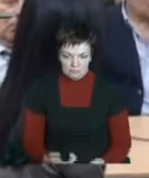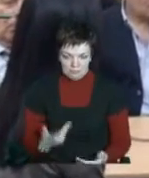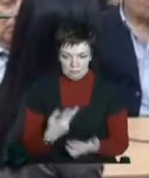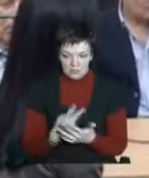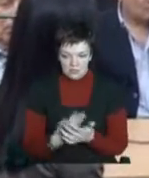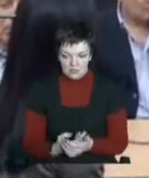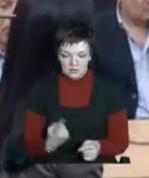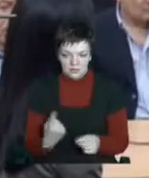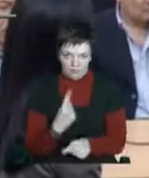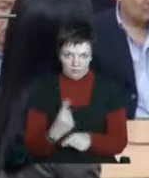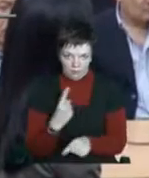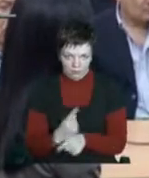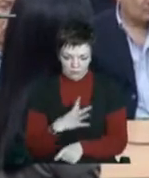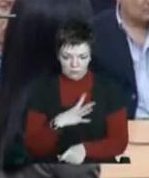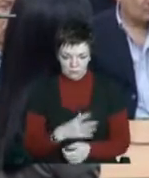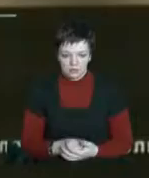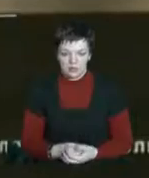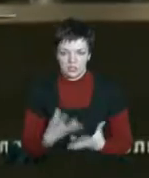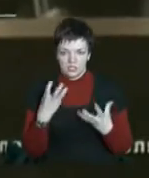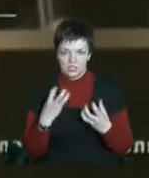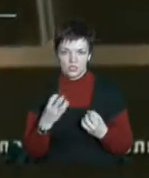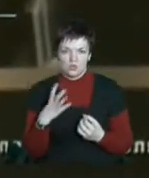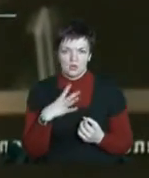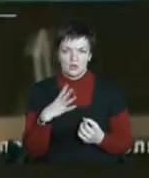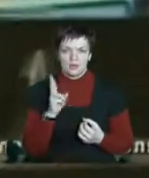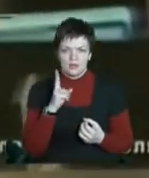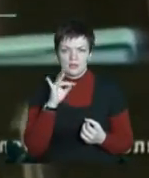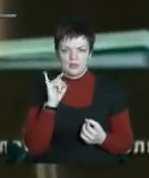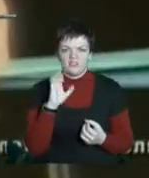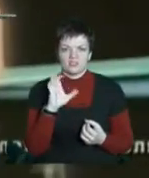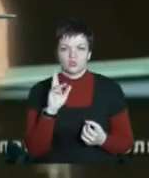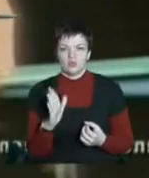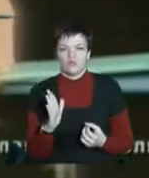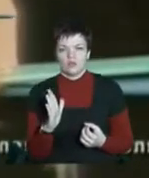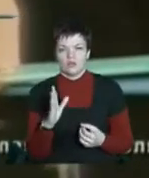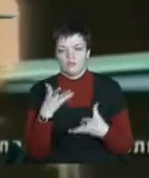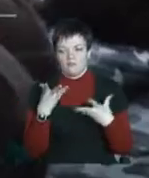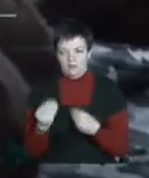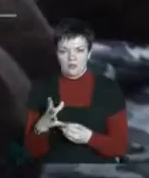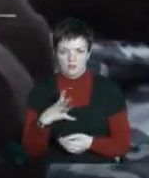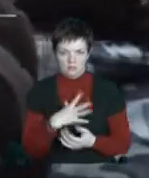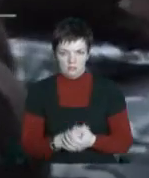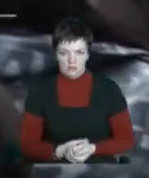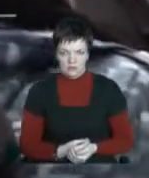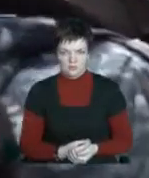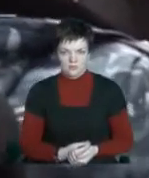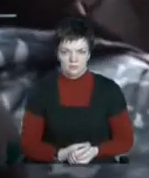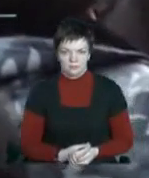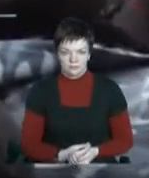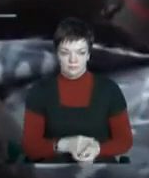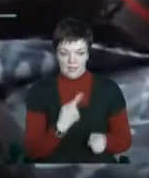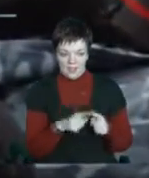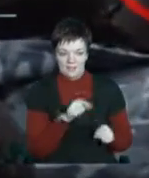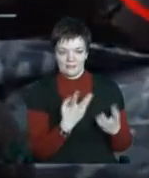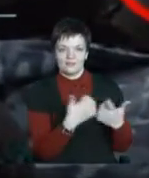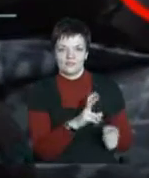проходил под контролем первого заместителя мэра Александра Кривцова и личного охранника Кернеса. Вот он, главный